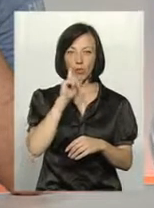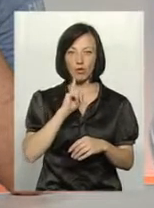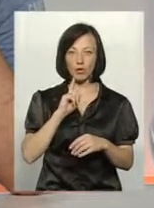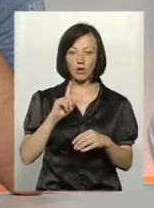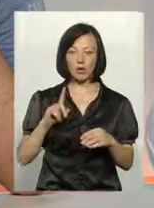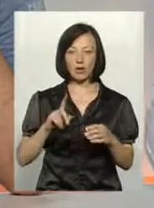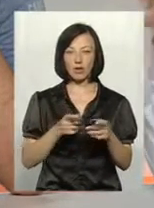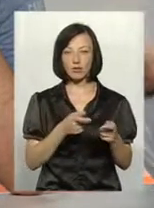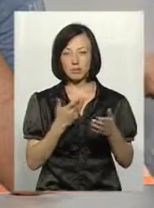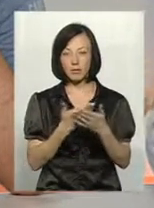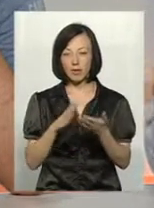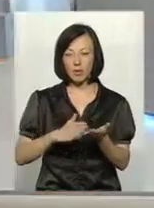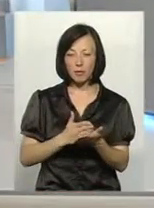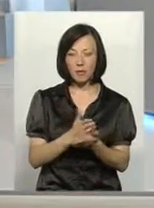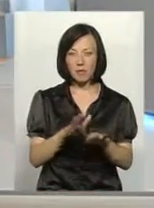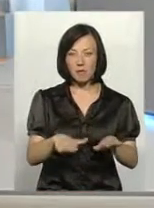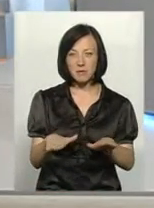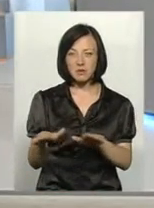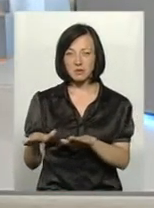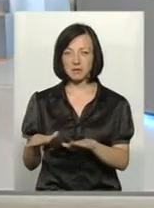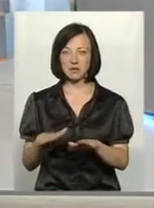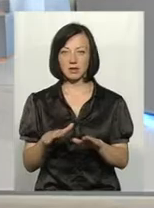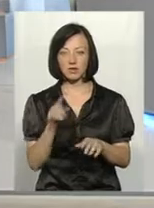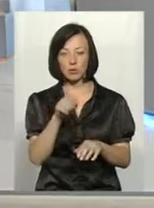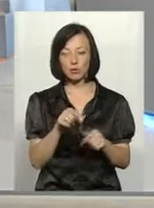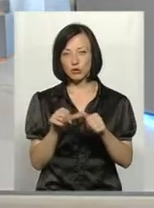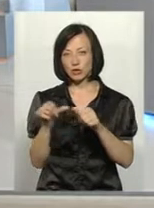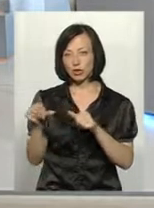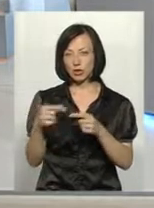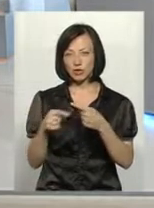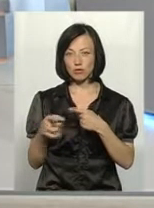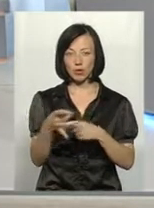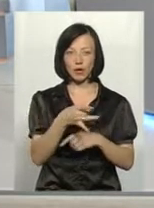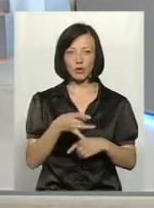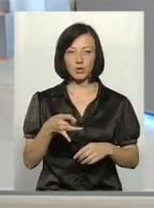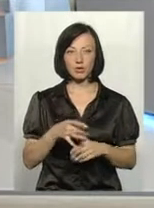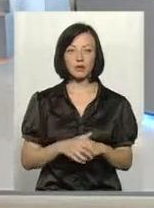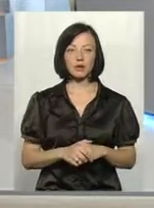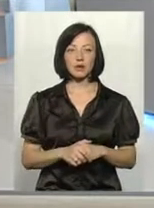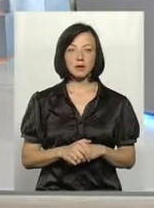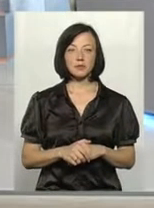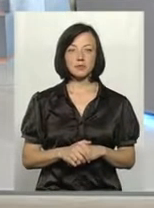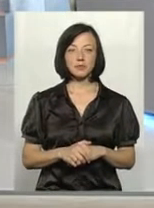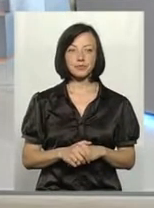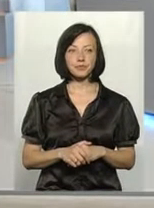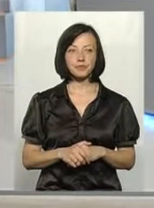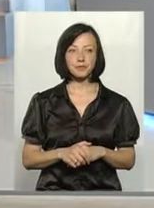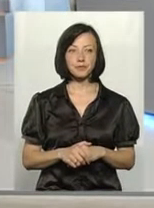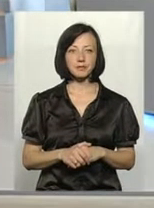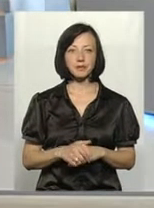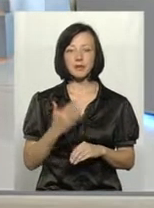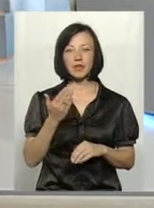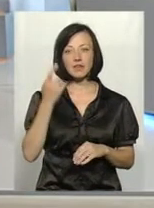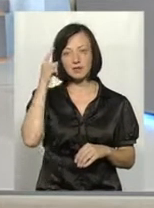логістиці, комфортно бути у власності, зосереджувати в тому чи іншому регіоні свої ділянки. От, в принципі, така думка.